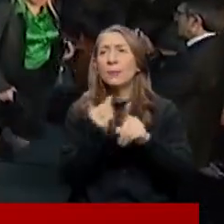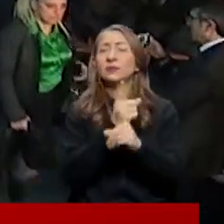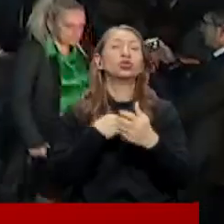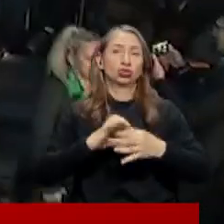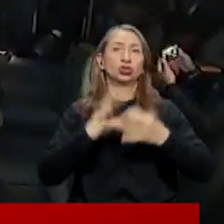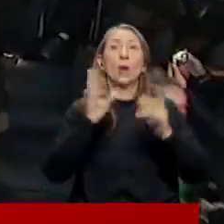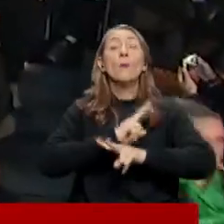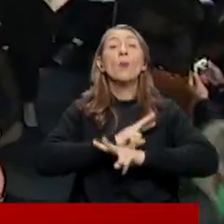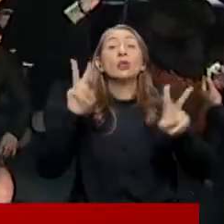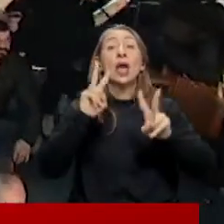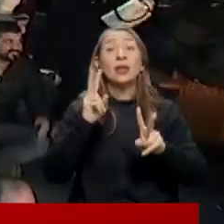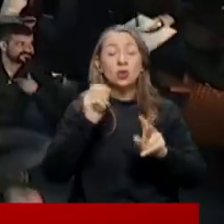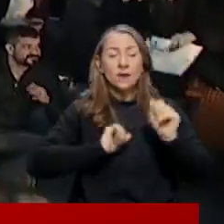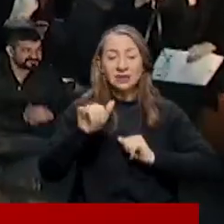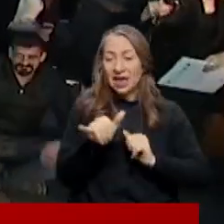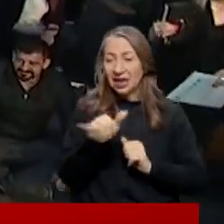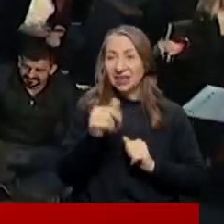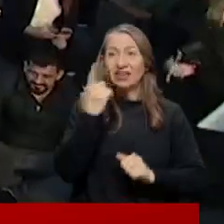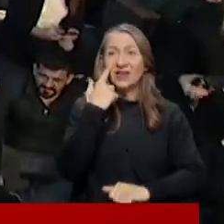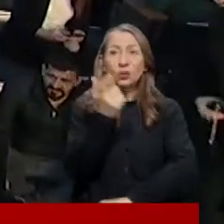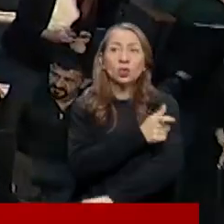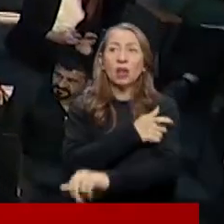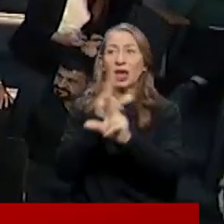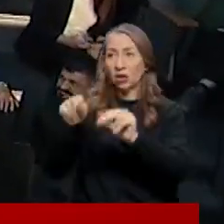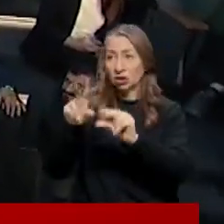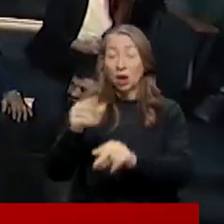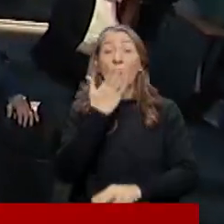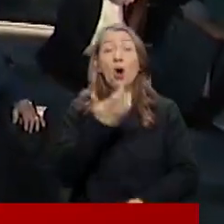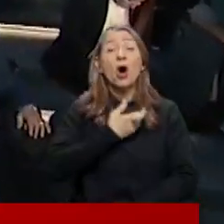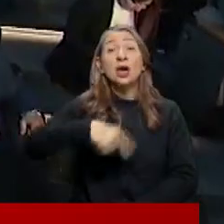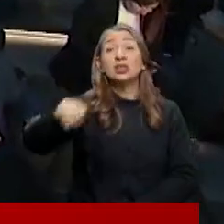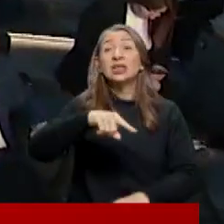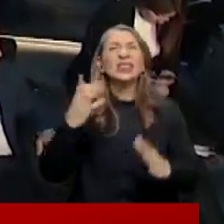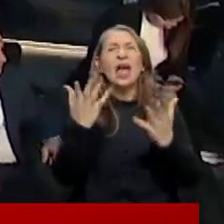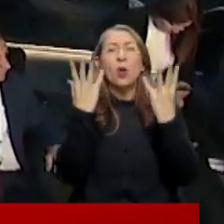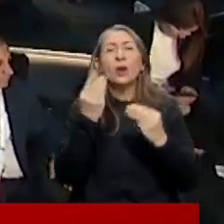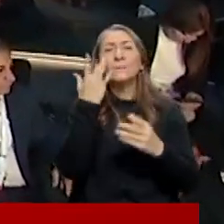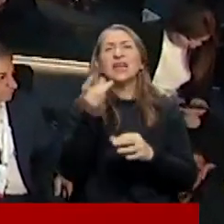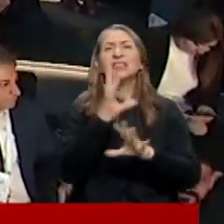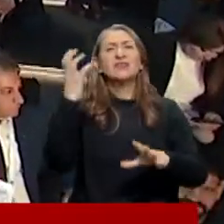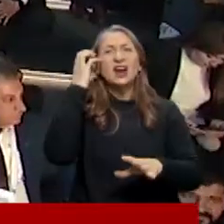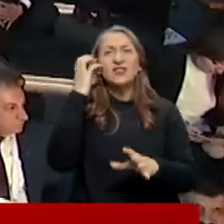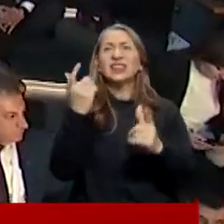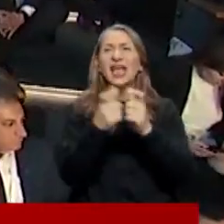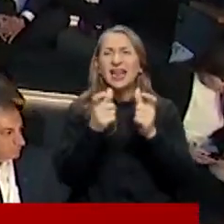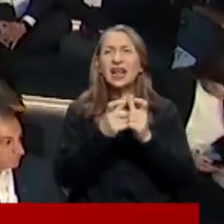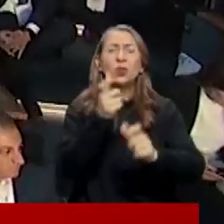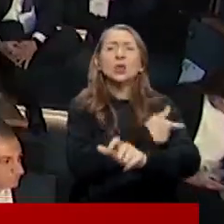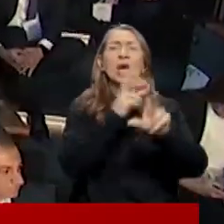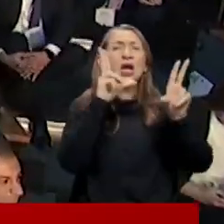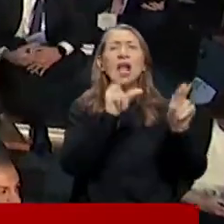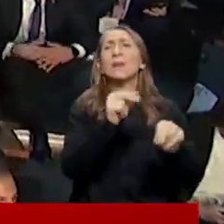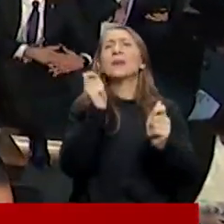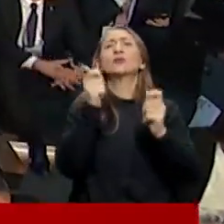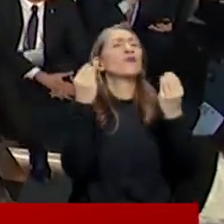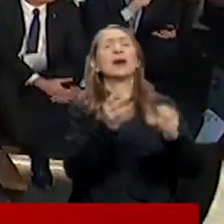çözeceğiz. Modern ve üniversitesine yakın devlet yurtlarında kalacak. Öğrencilerimizin ne olduğu belirsiz vakıfların, derneklerin yurtlarında